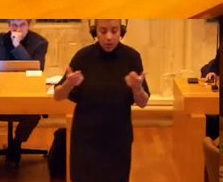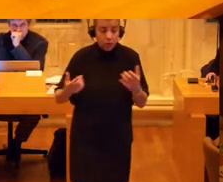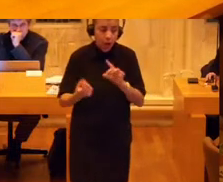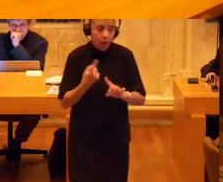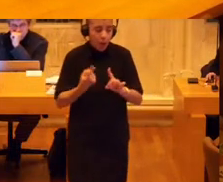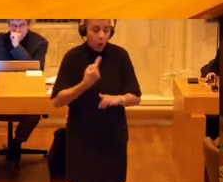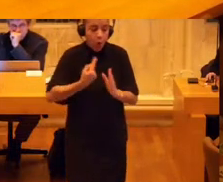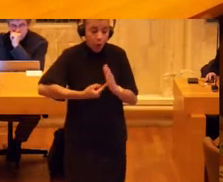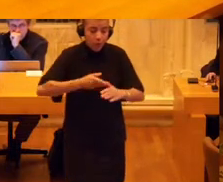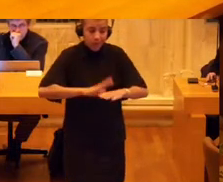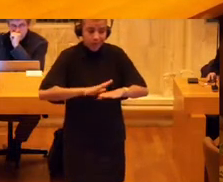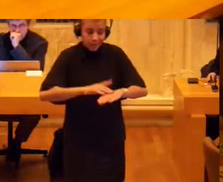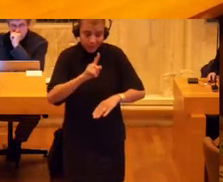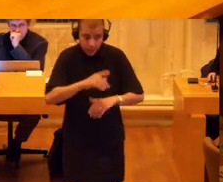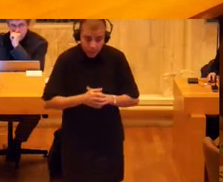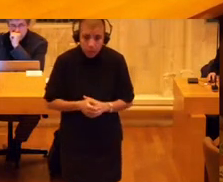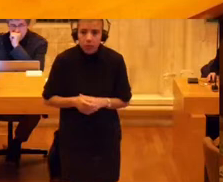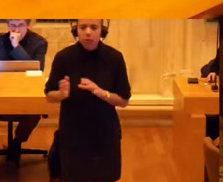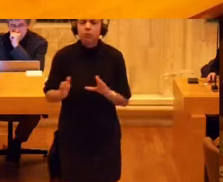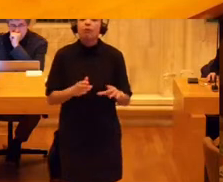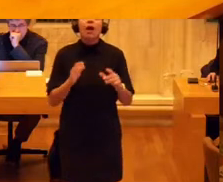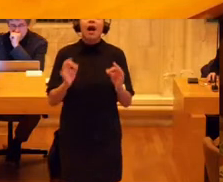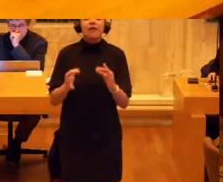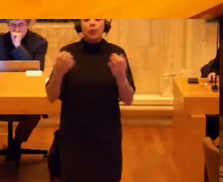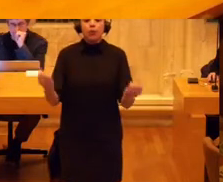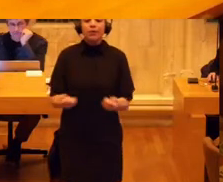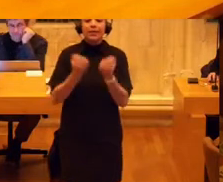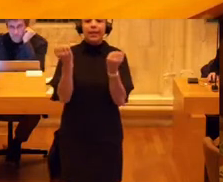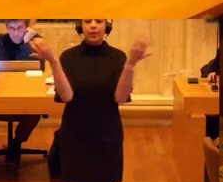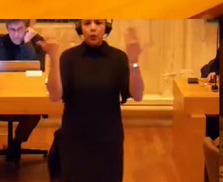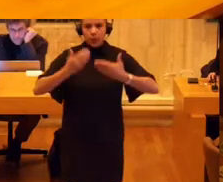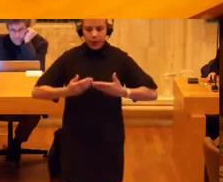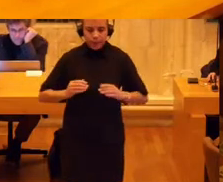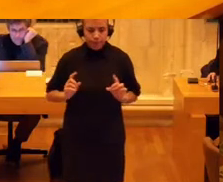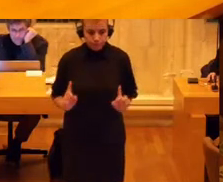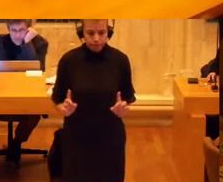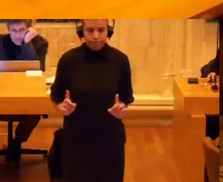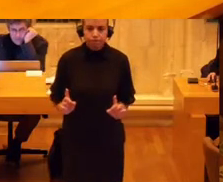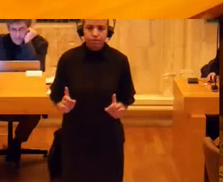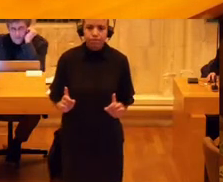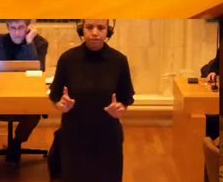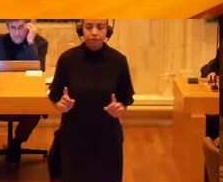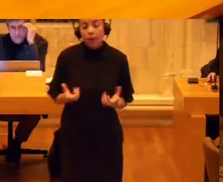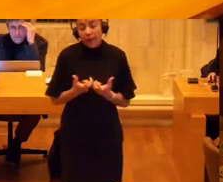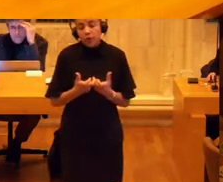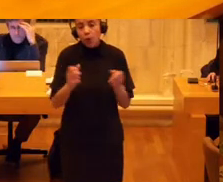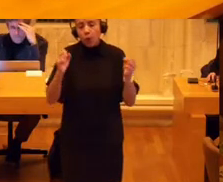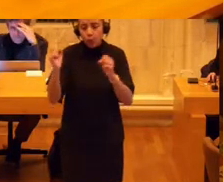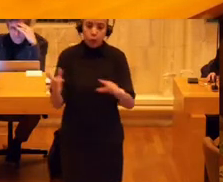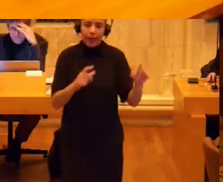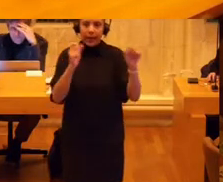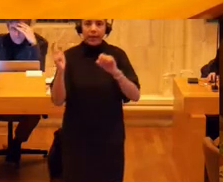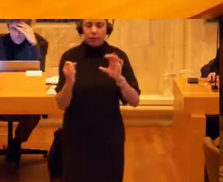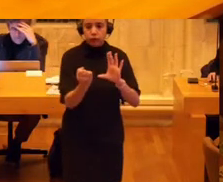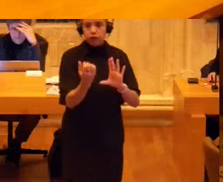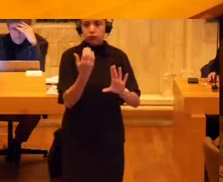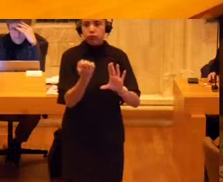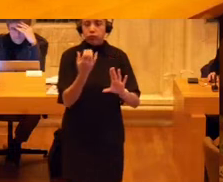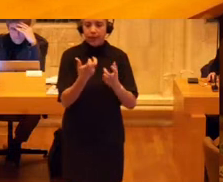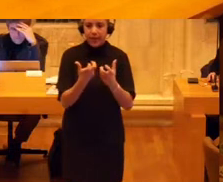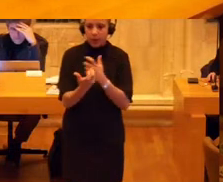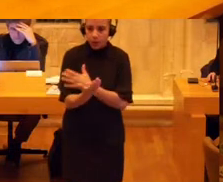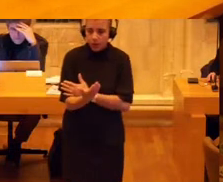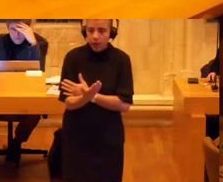de le repréciser. Par rapport à la publicité nocturne, et vous évoquiez la publicité numérique, les enseignes et